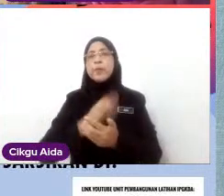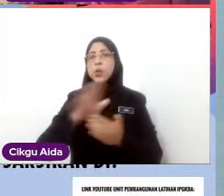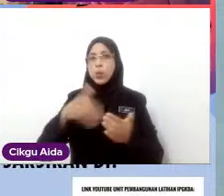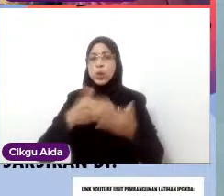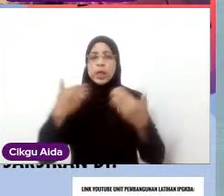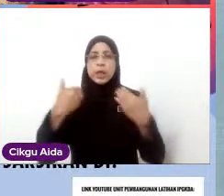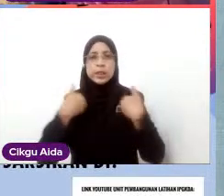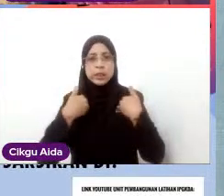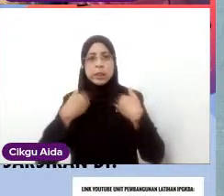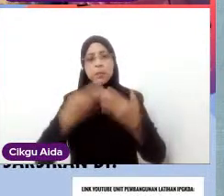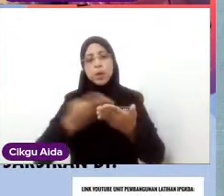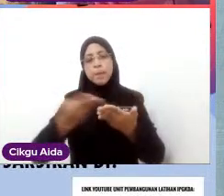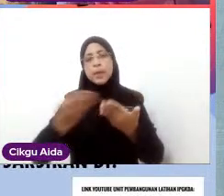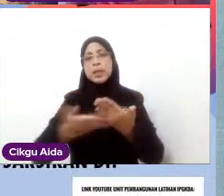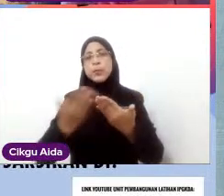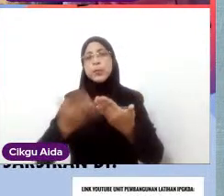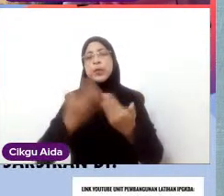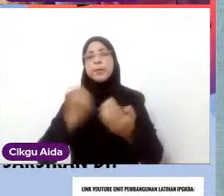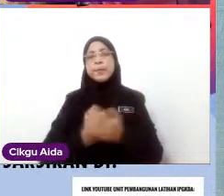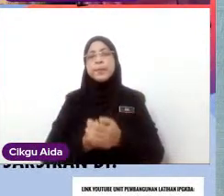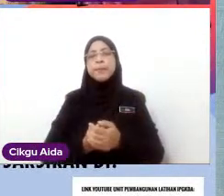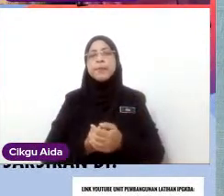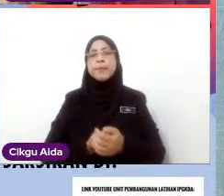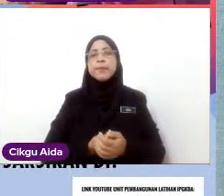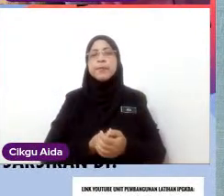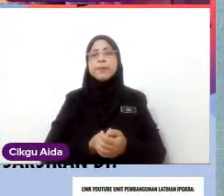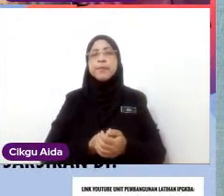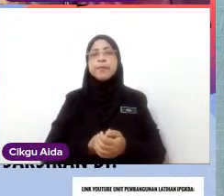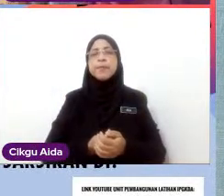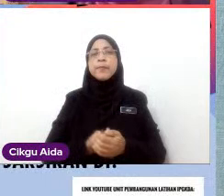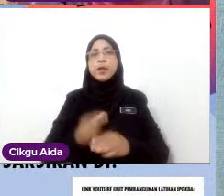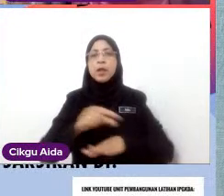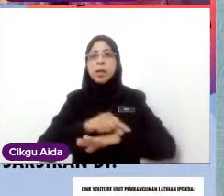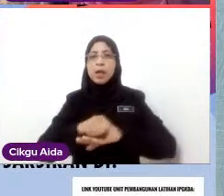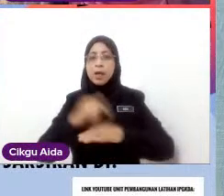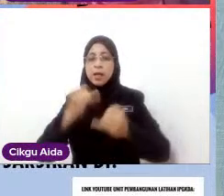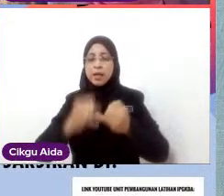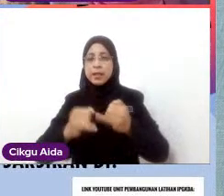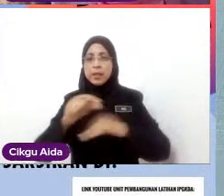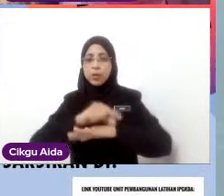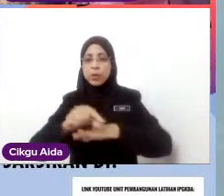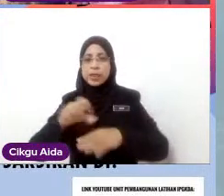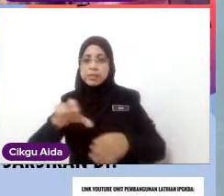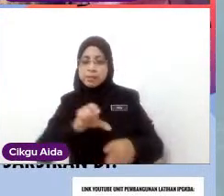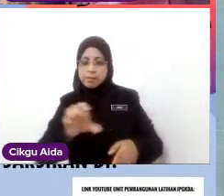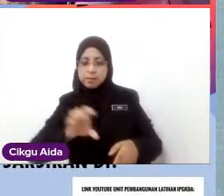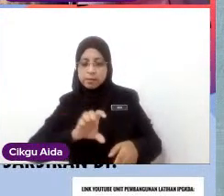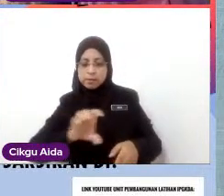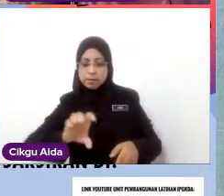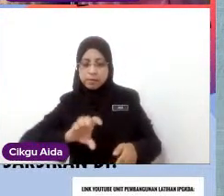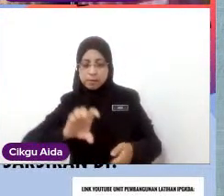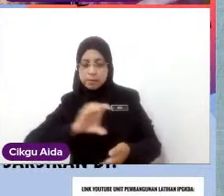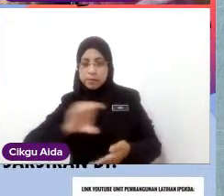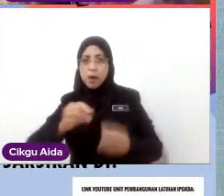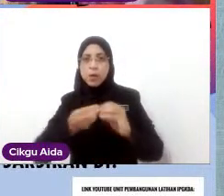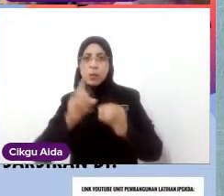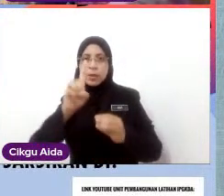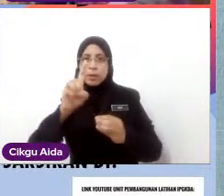Shopee. Okay, kemudian dia guna spray. Nak bagi berkilat-kilat tu, dia guna spray nombor